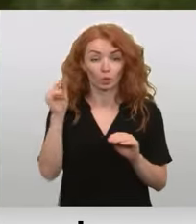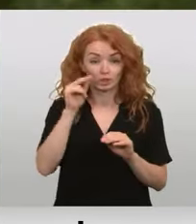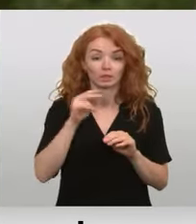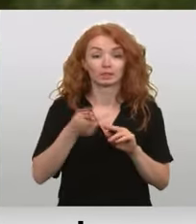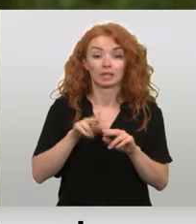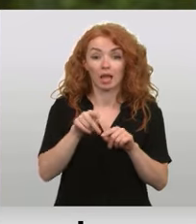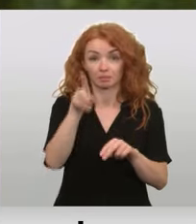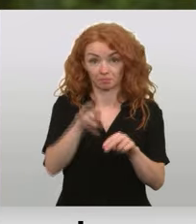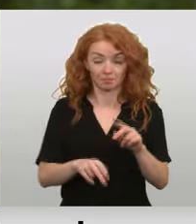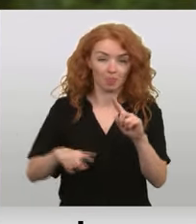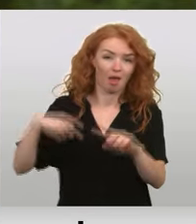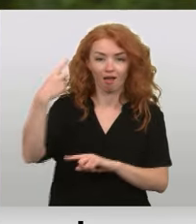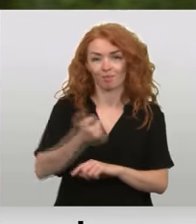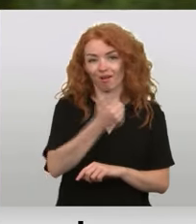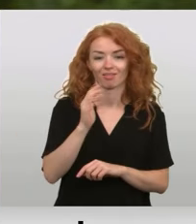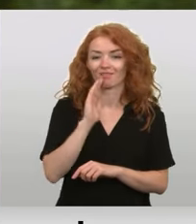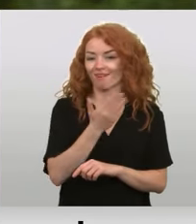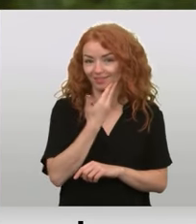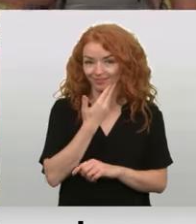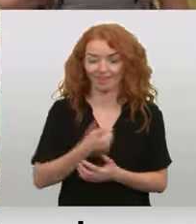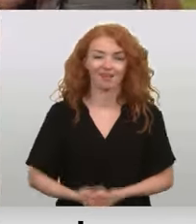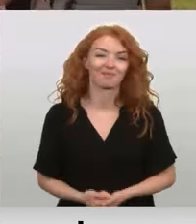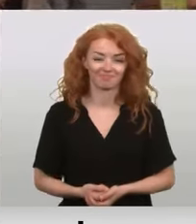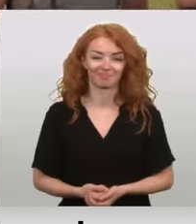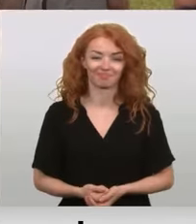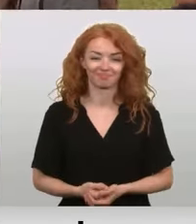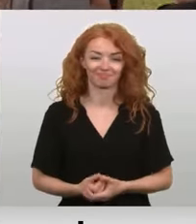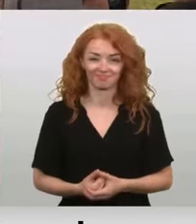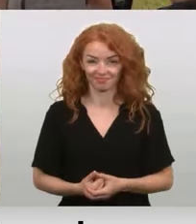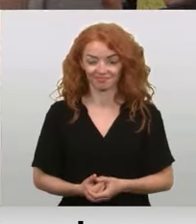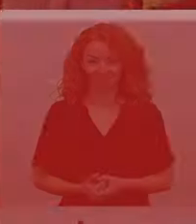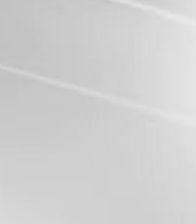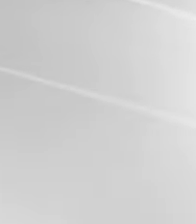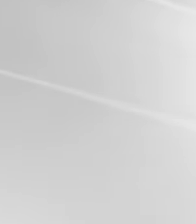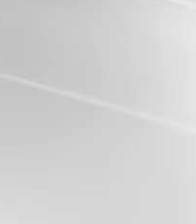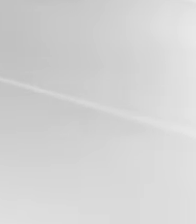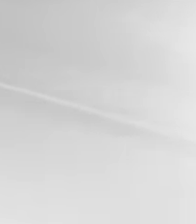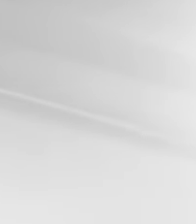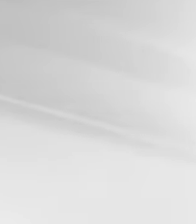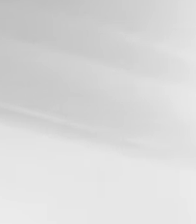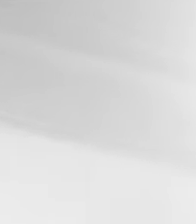dienestu beigs nākamā gada vasarā. Aleksandrs Traumi, Voža Pickis, Latvijas televīzija.